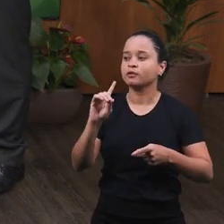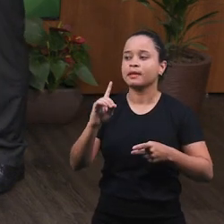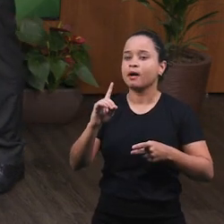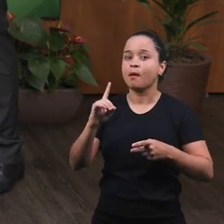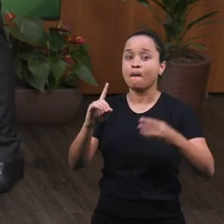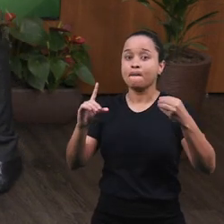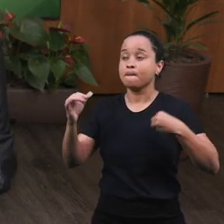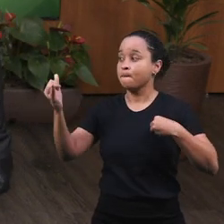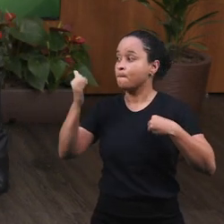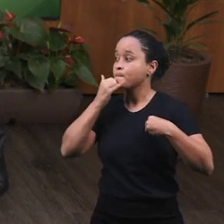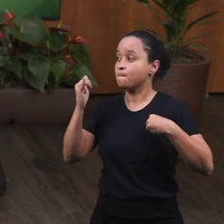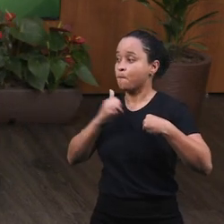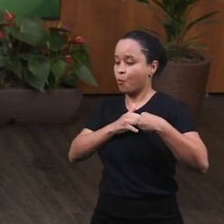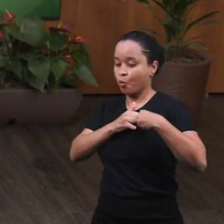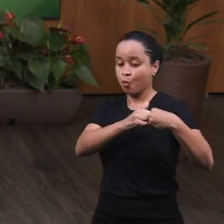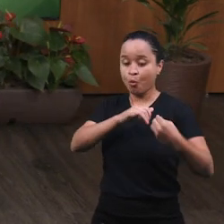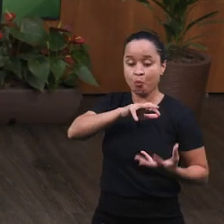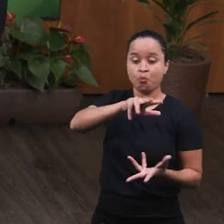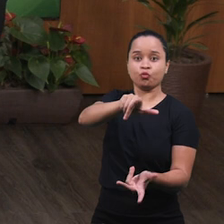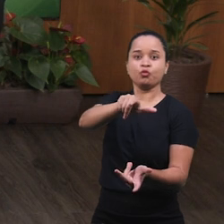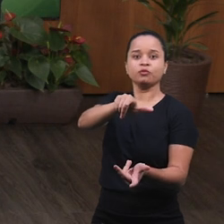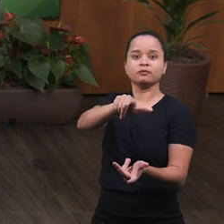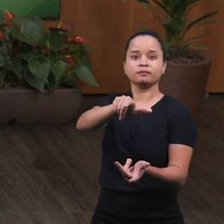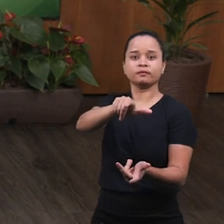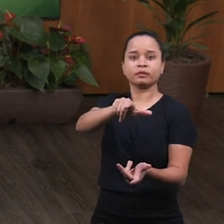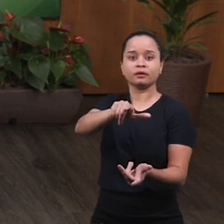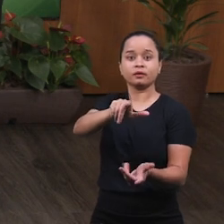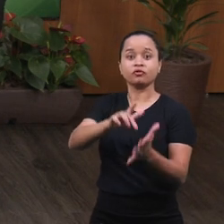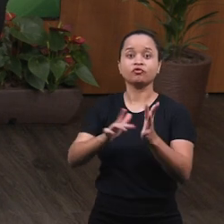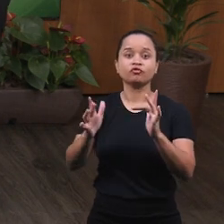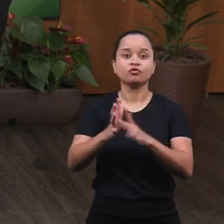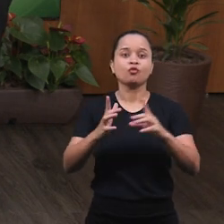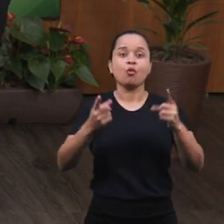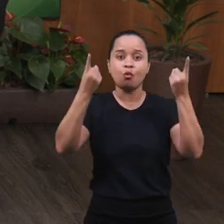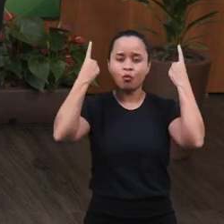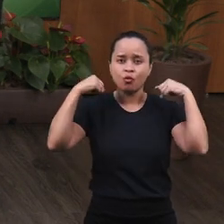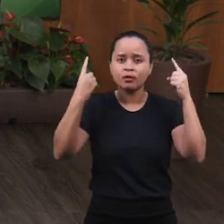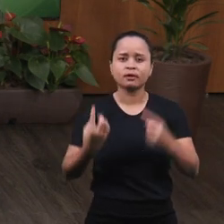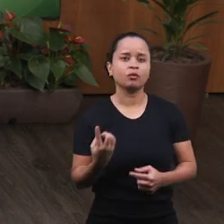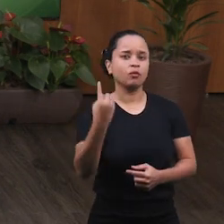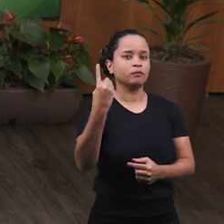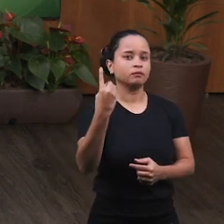le péché du monde. Jésus est l'agneau, le seul,